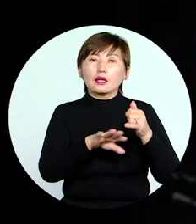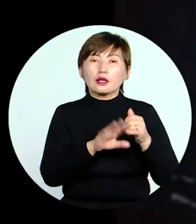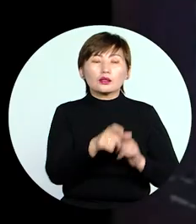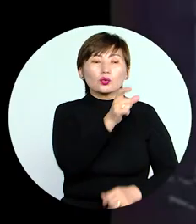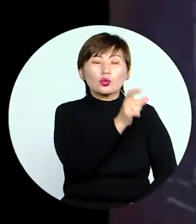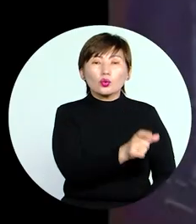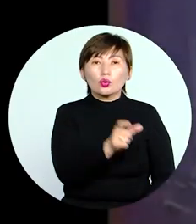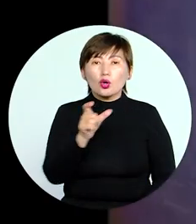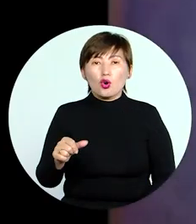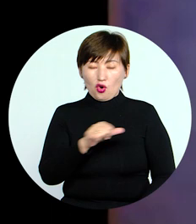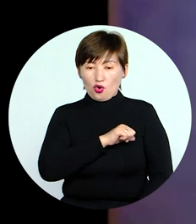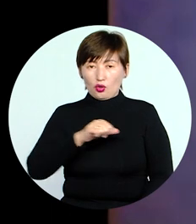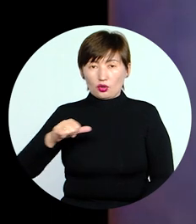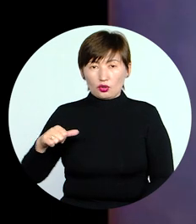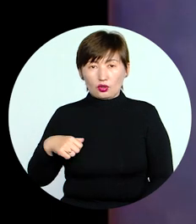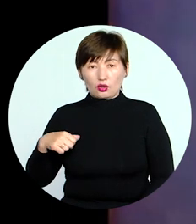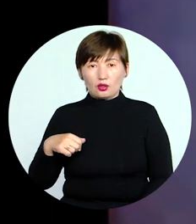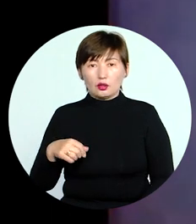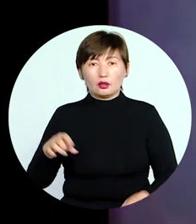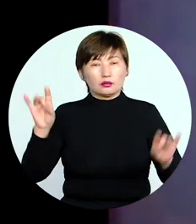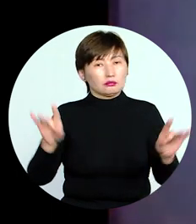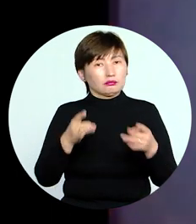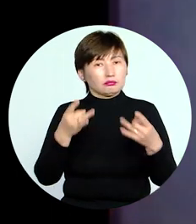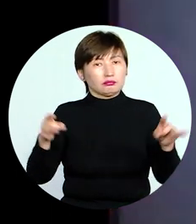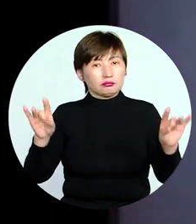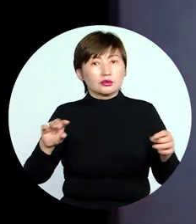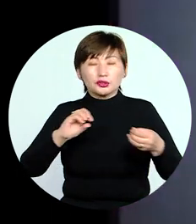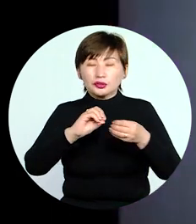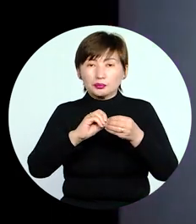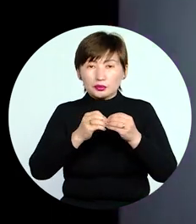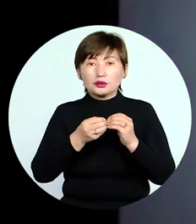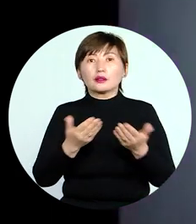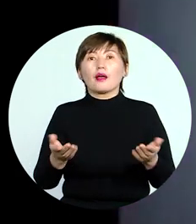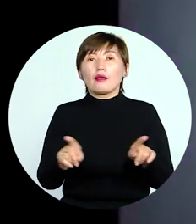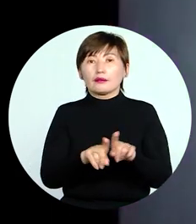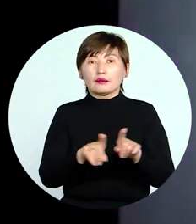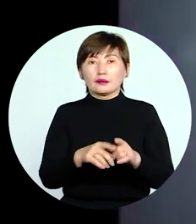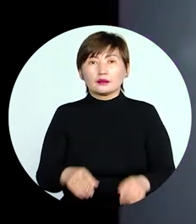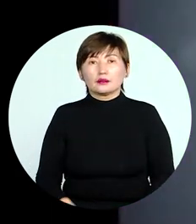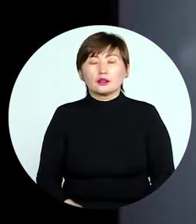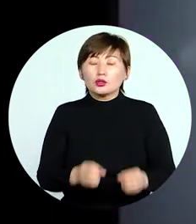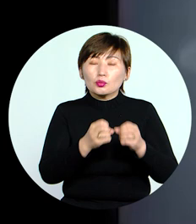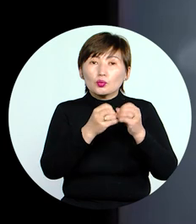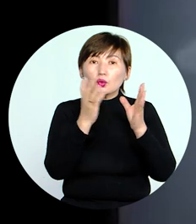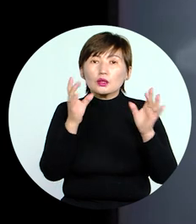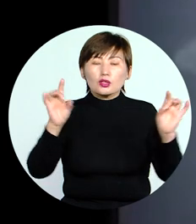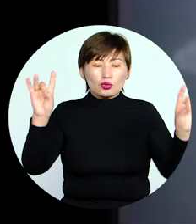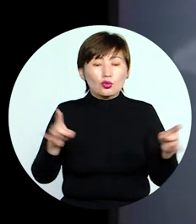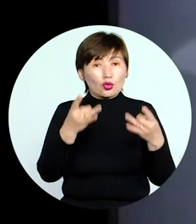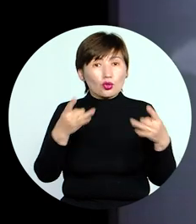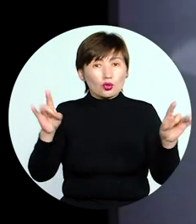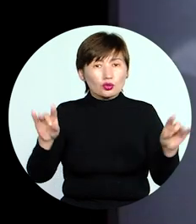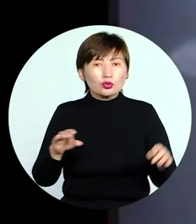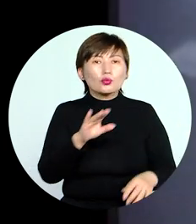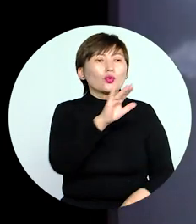өөрөө одоо уран бүтээл тойрогж байгаа байдал. Гэтэл одоо энэ хүний бүтээсэн хөгжим маань одоо тэр